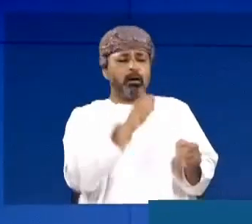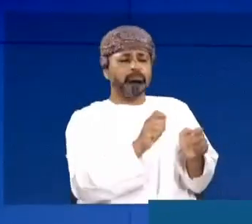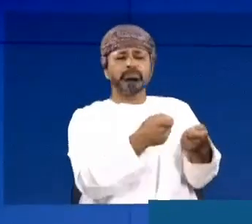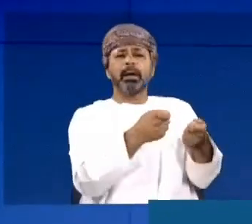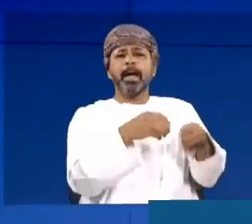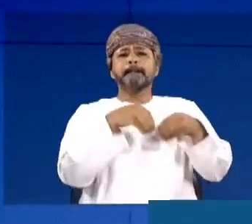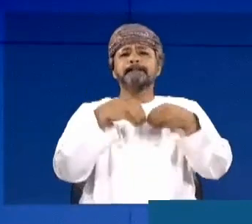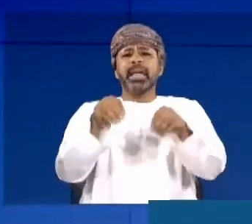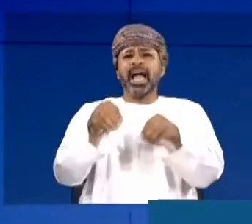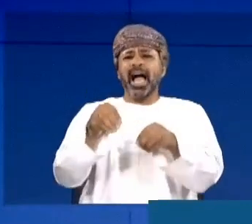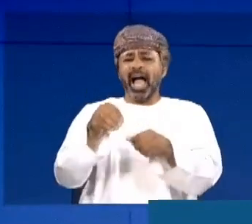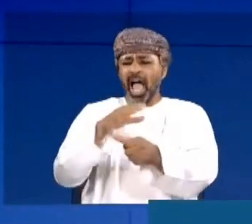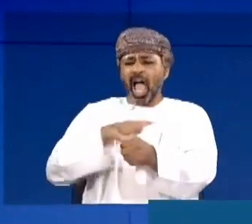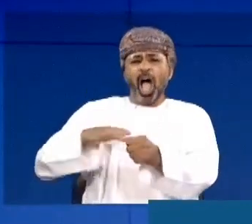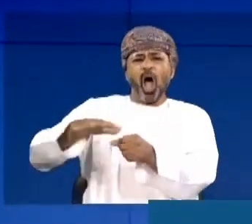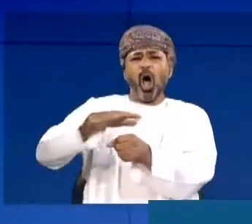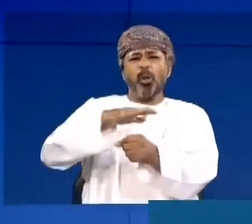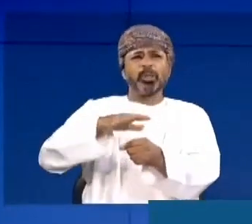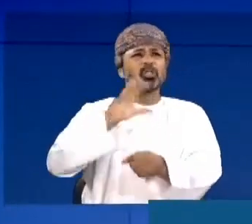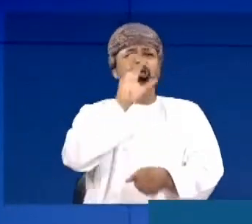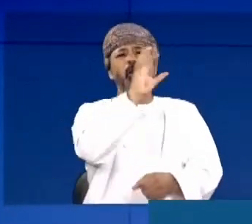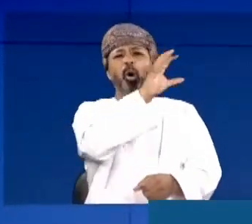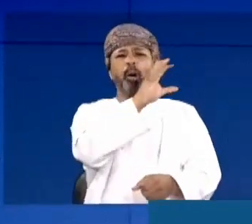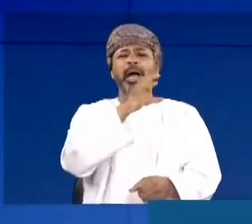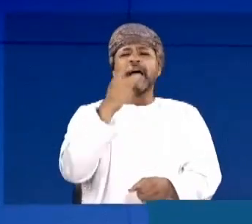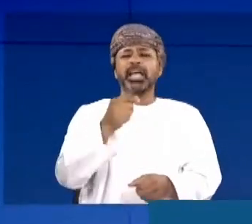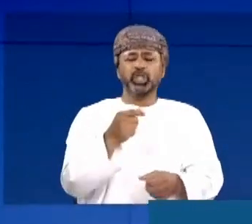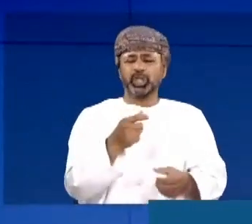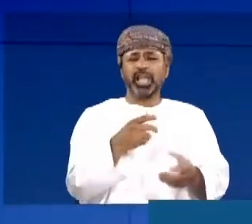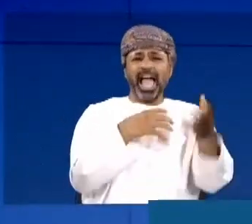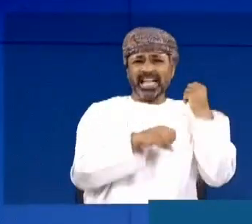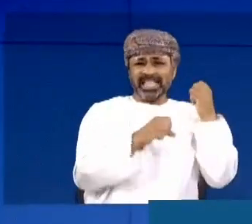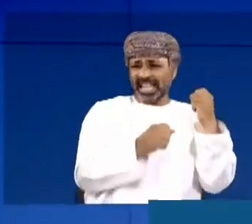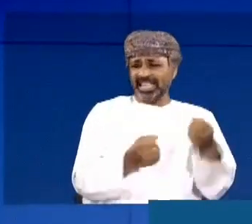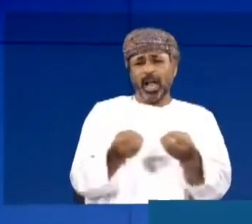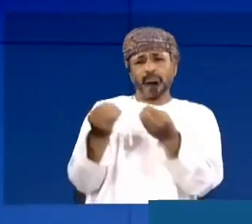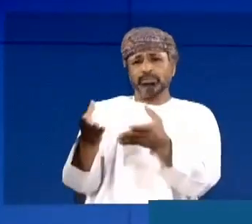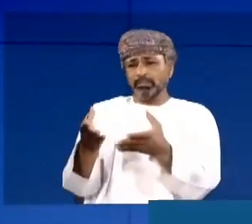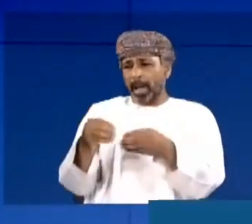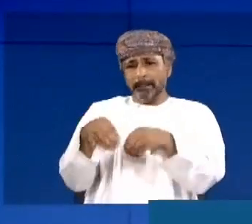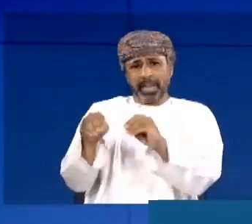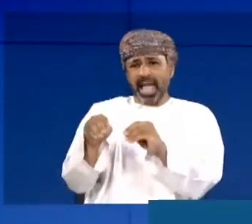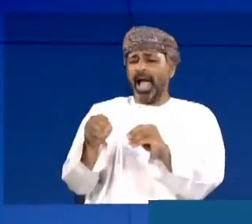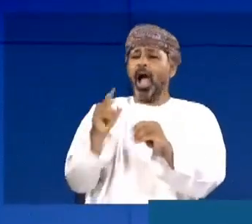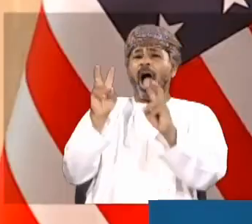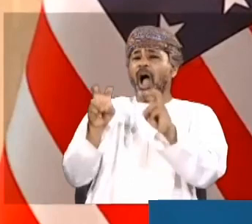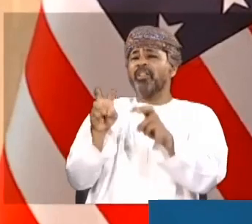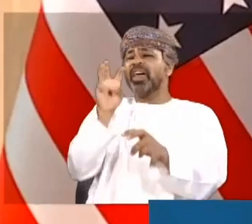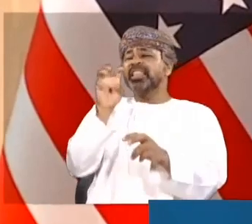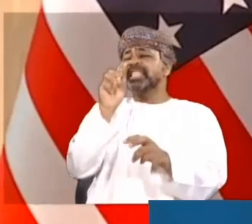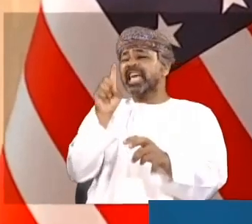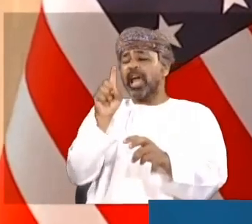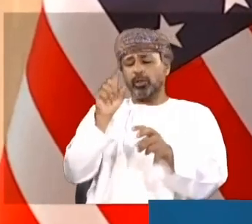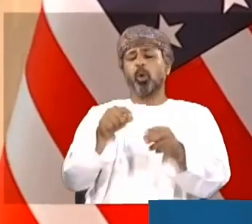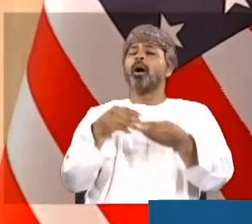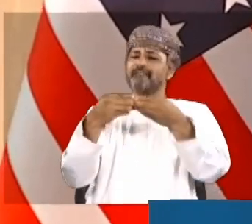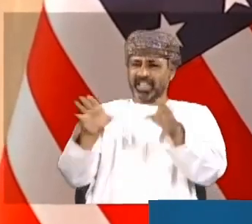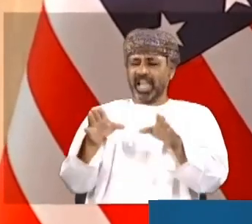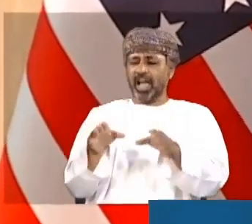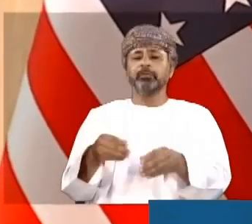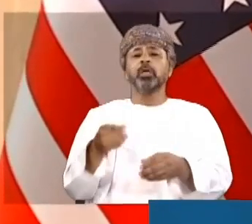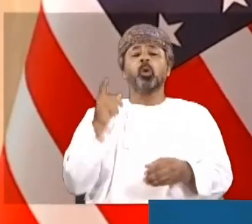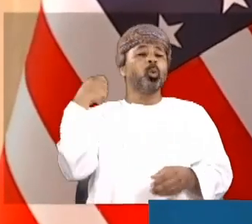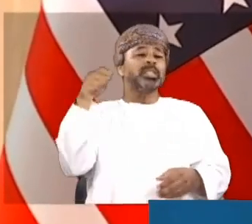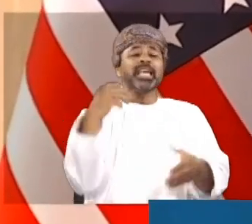بيع قبرص معدات عسكرية غير قاتلة. وأوضحت وزارة الخارجية الأمريكية في بيان لها إن